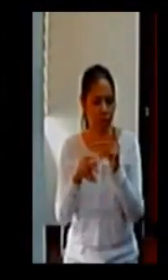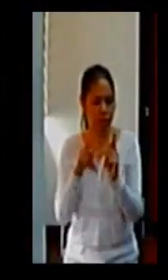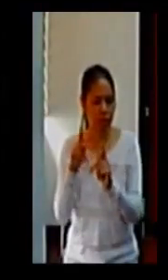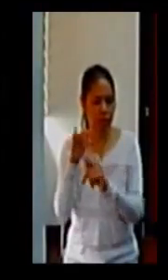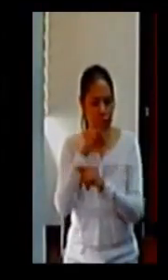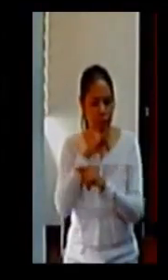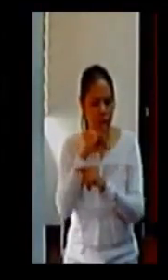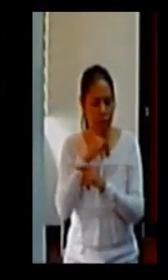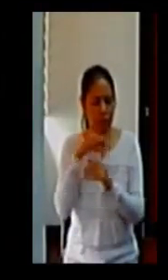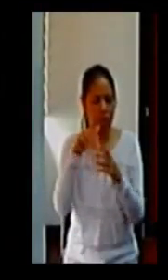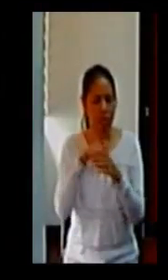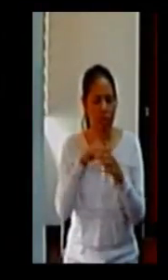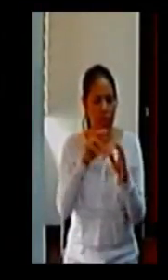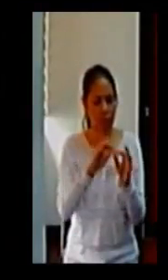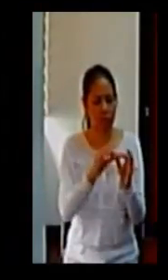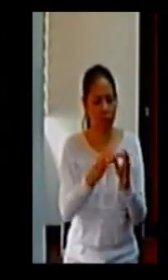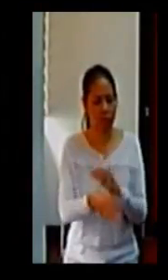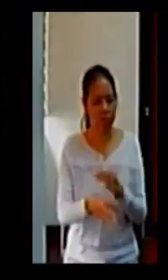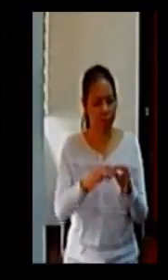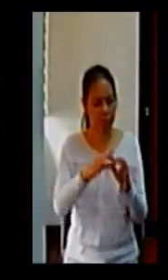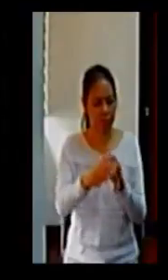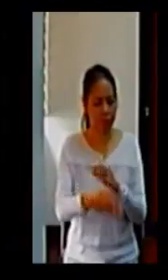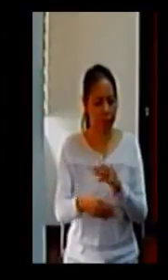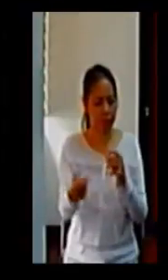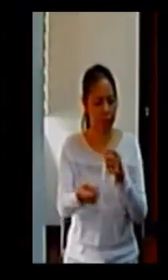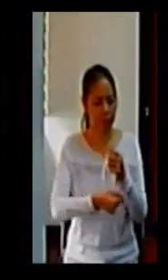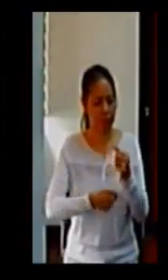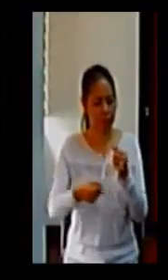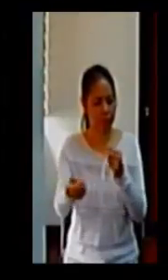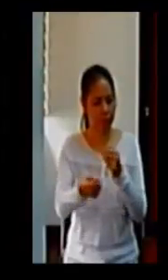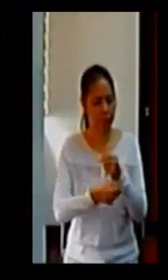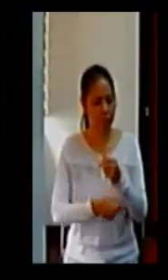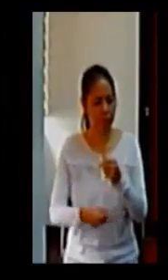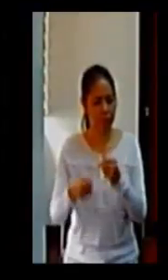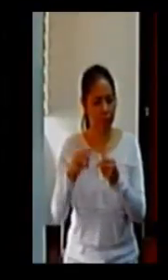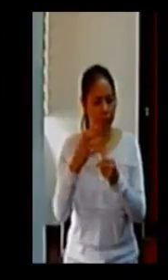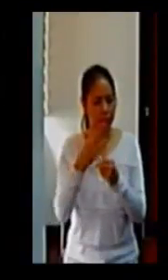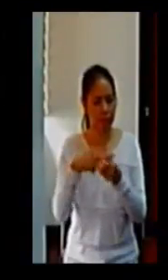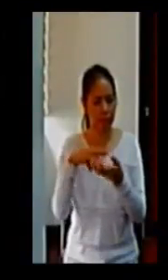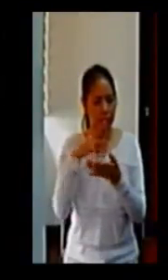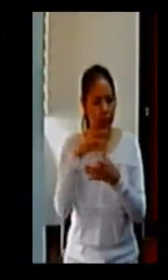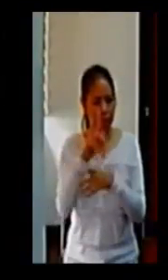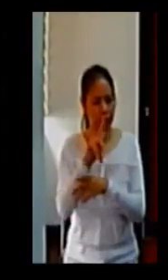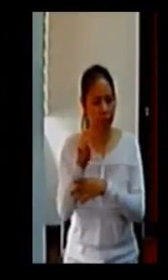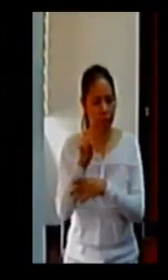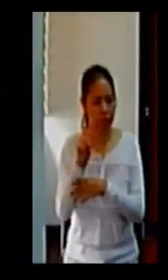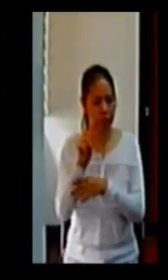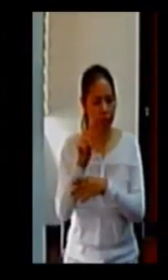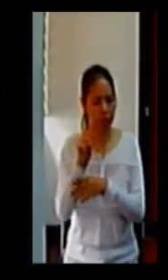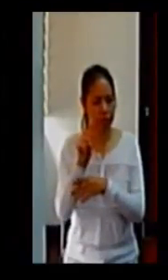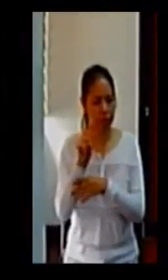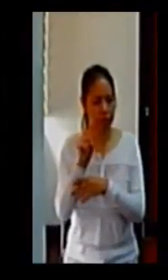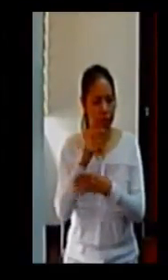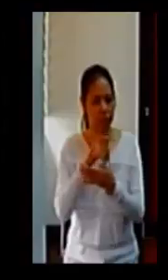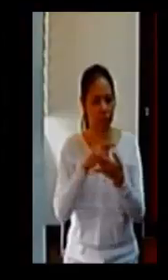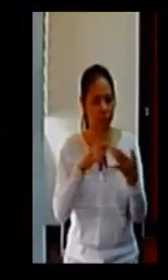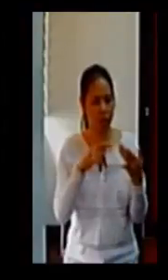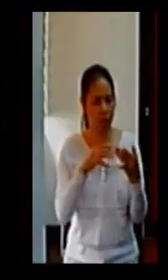pagtatanim at pag-aani sa mga rice terraces. Nabanggit nyo may ilang mga tribo.